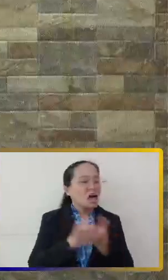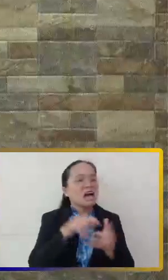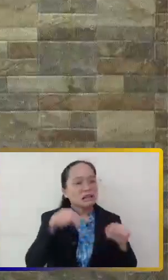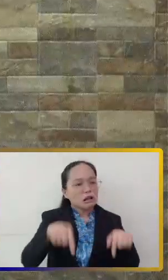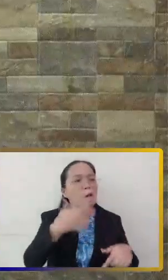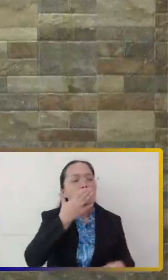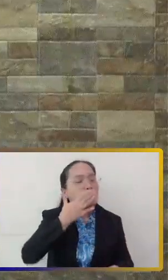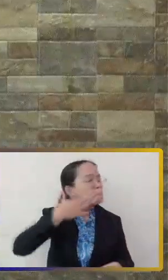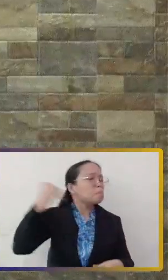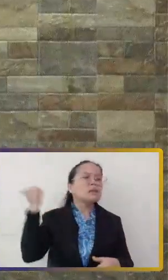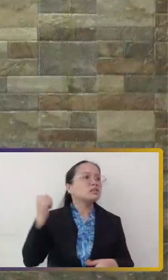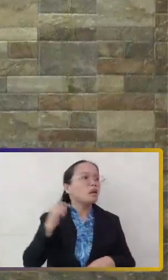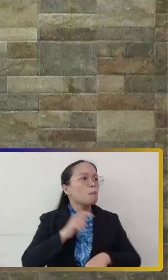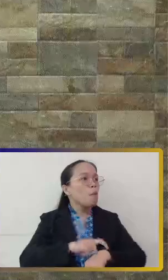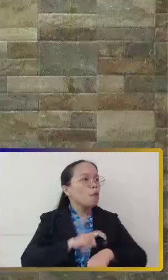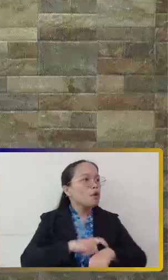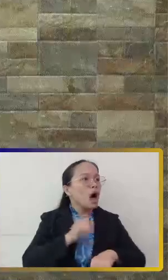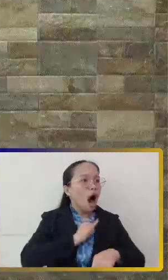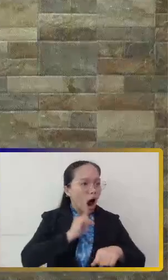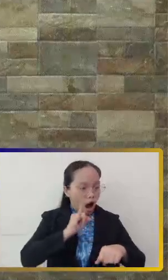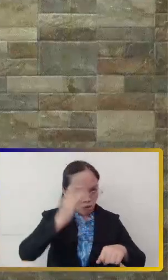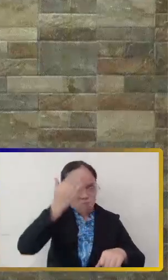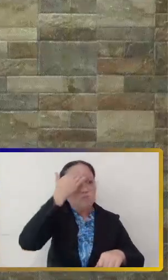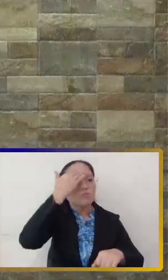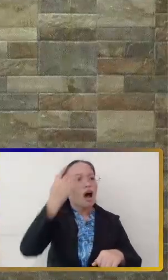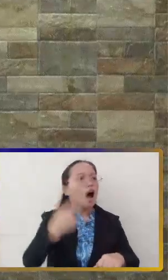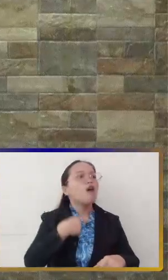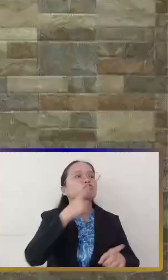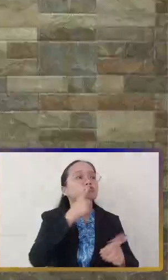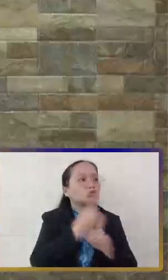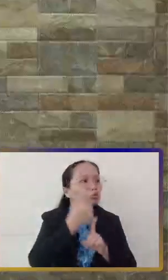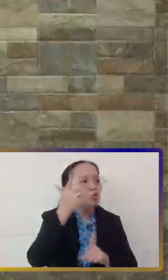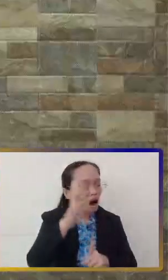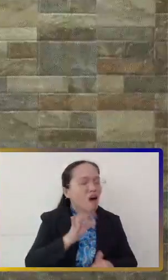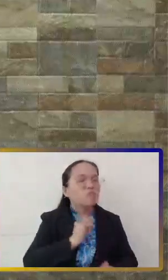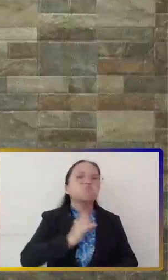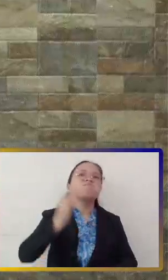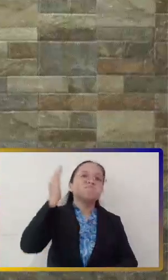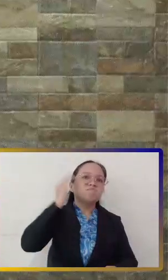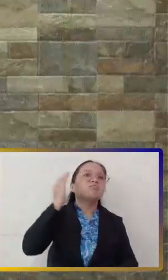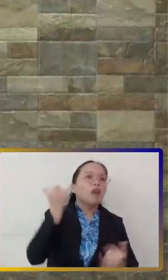ko na nakilala ko na may totoo palang Diyos.